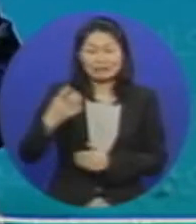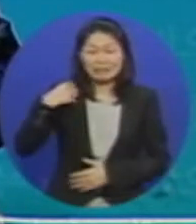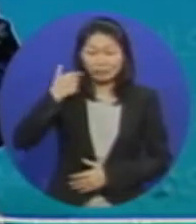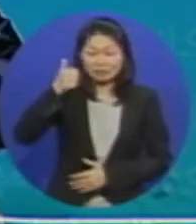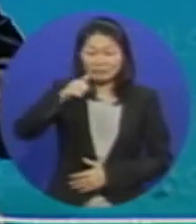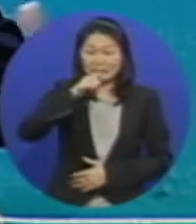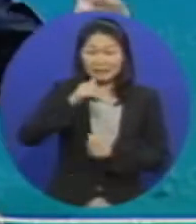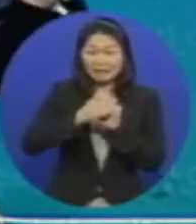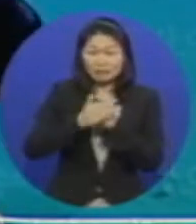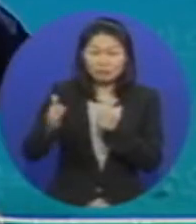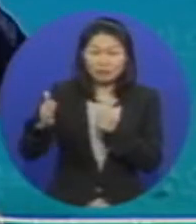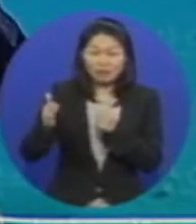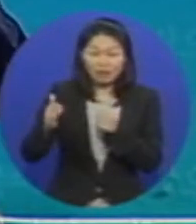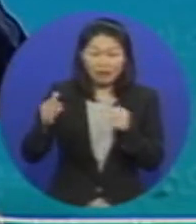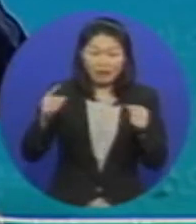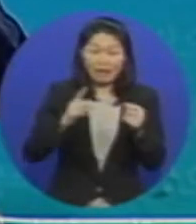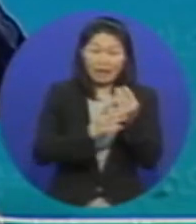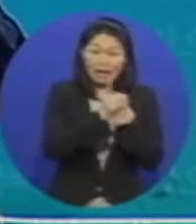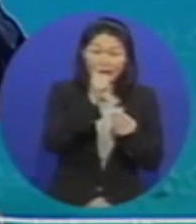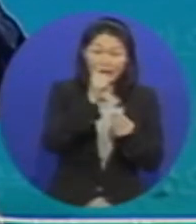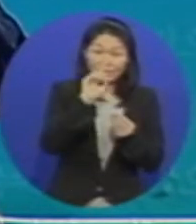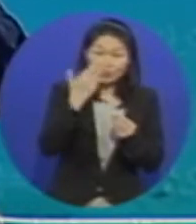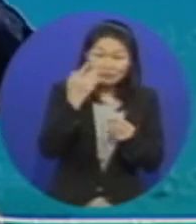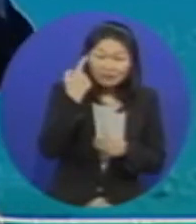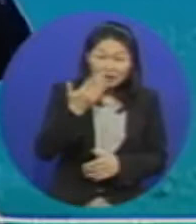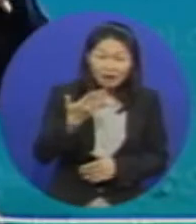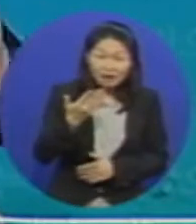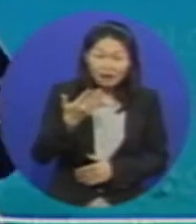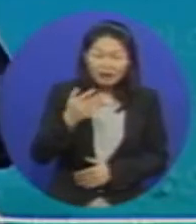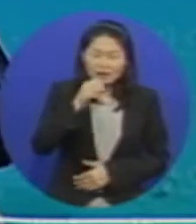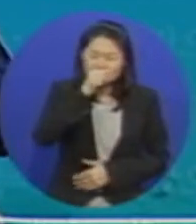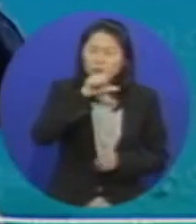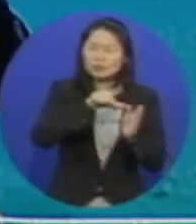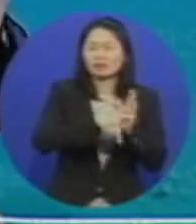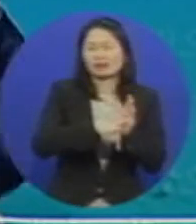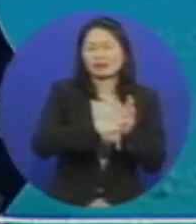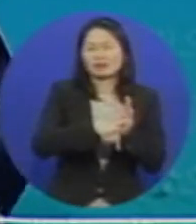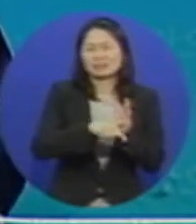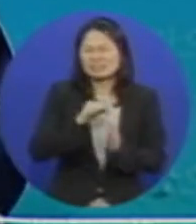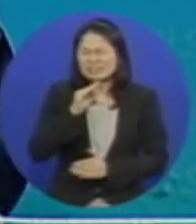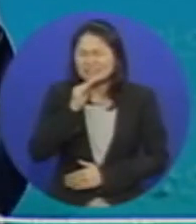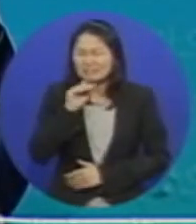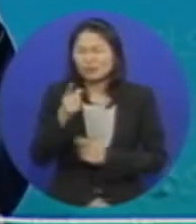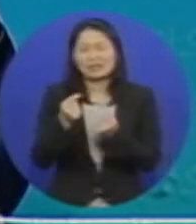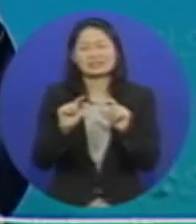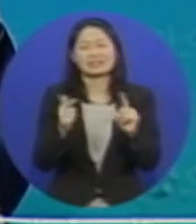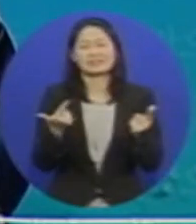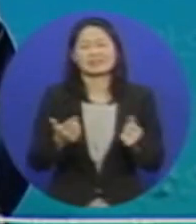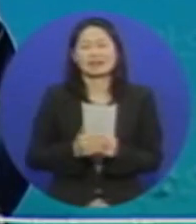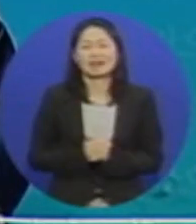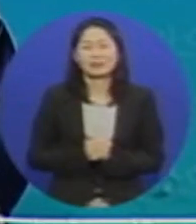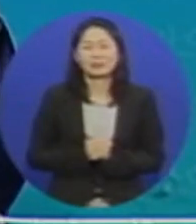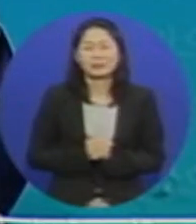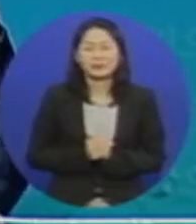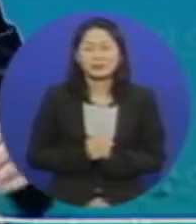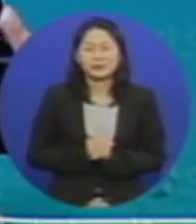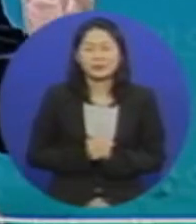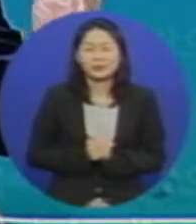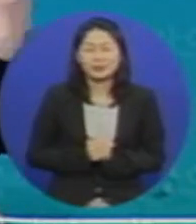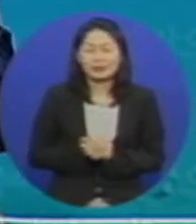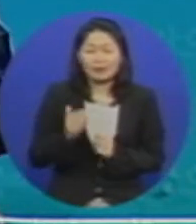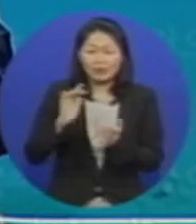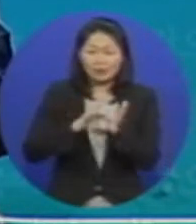있다고 어떠한 1 되나요 좋을 때나 그렇지요 실제로는 전혀 그렇지 않아요 그러나